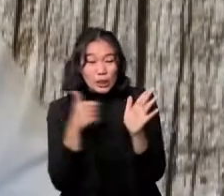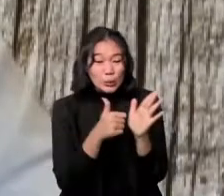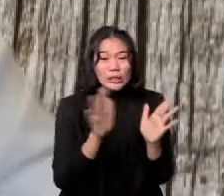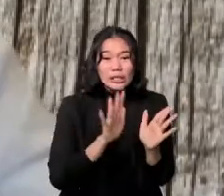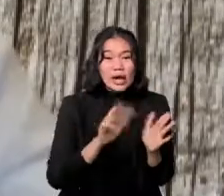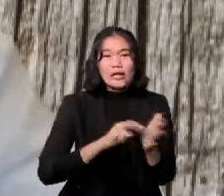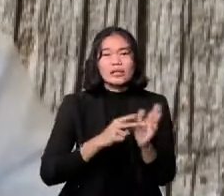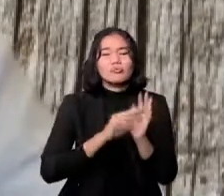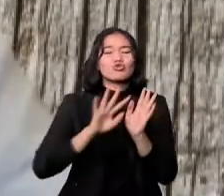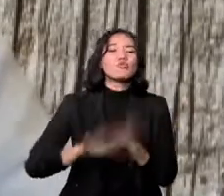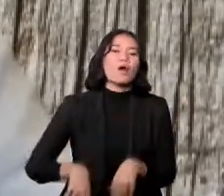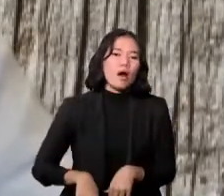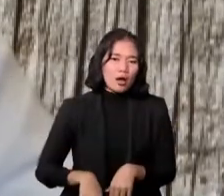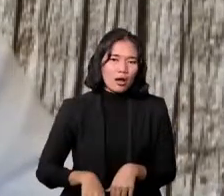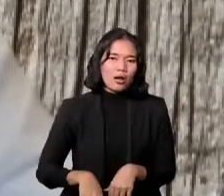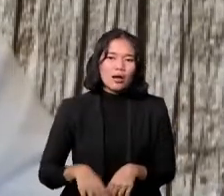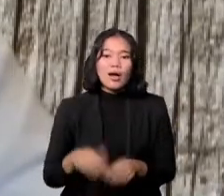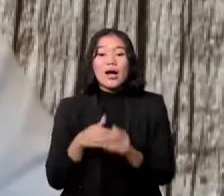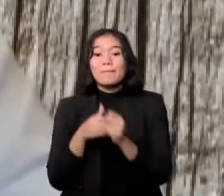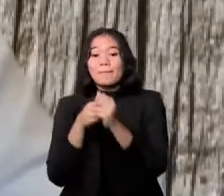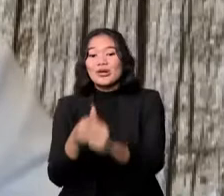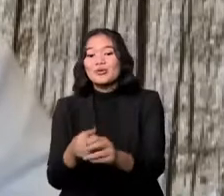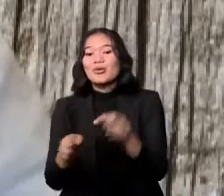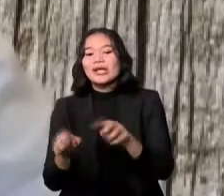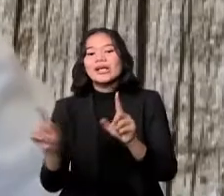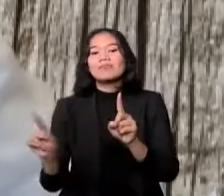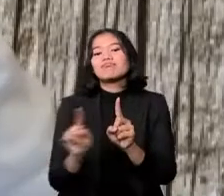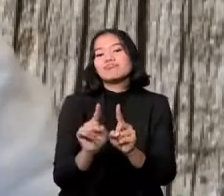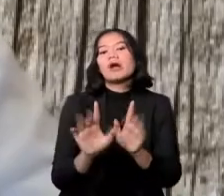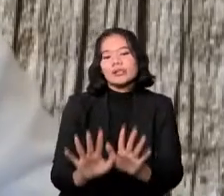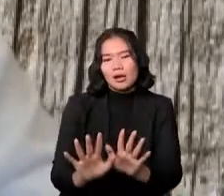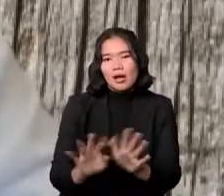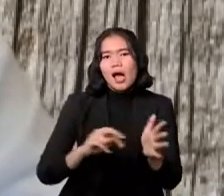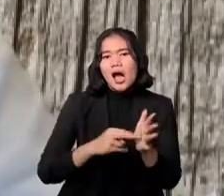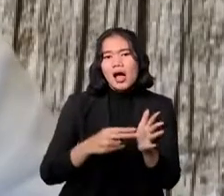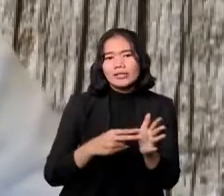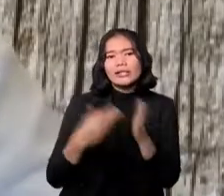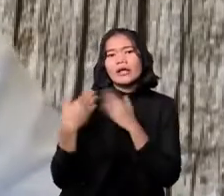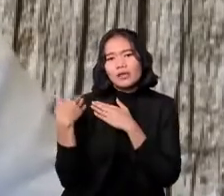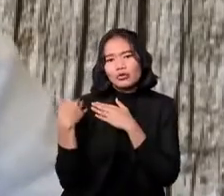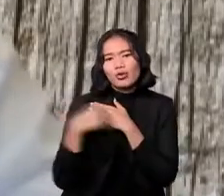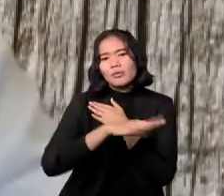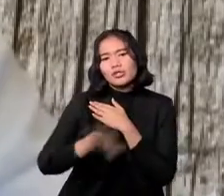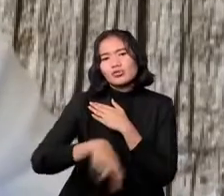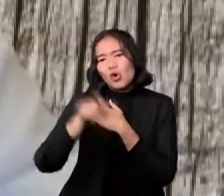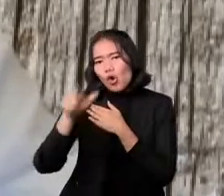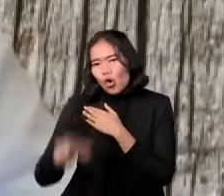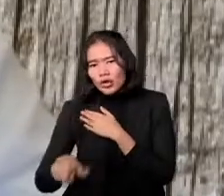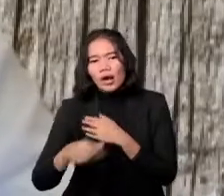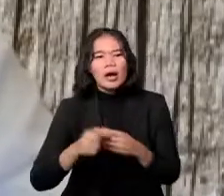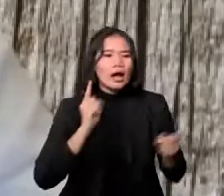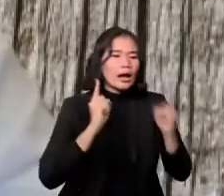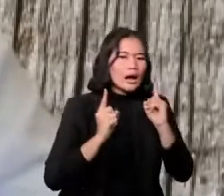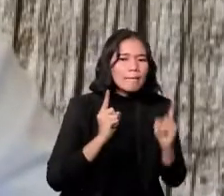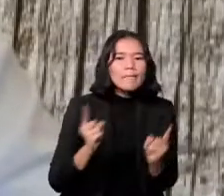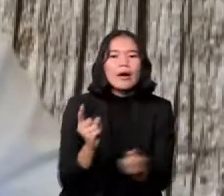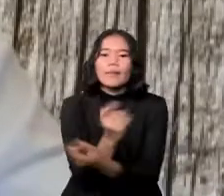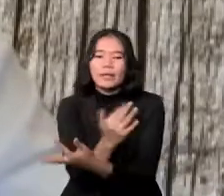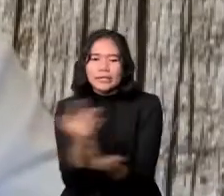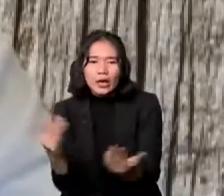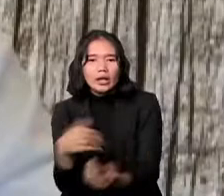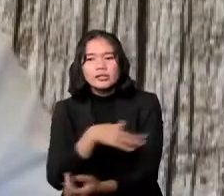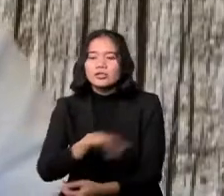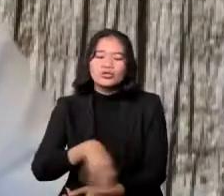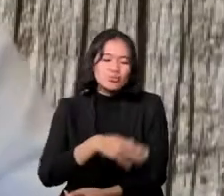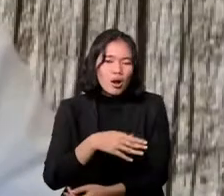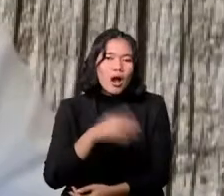itu. Itu sebagai guidance saja, gitu ya. Jadi ini peran aktif semua unsur masyarakat, tokoh agama, tokoh masyarakat, gitu ya. Semuanya